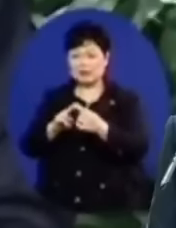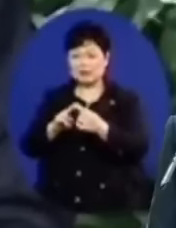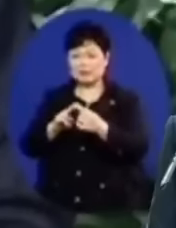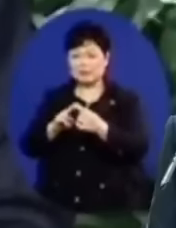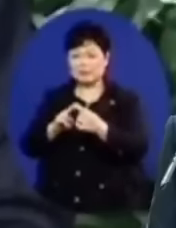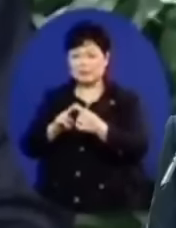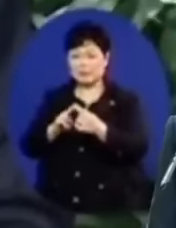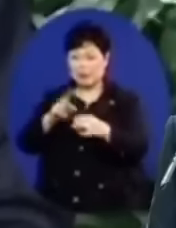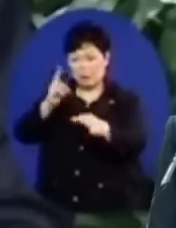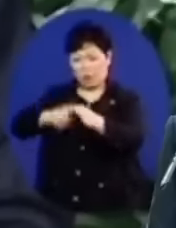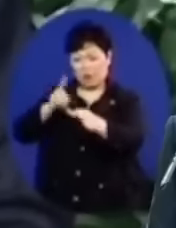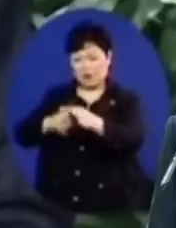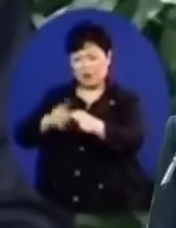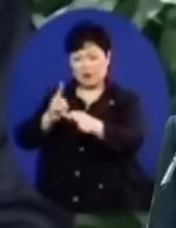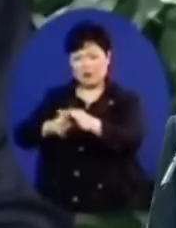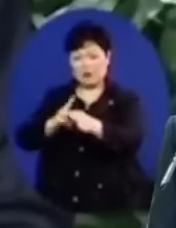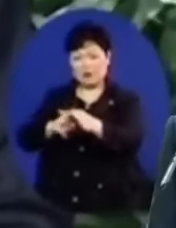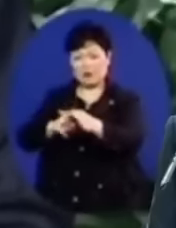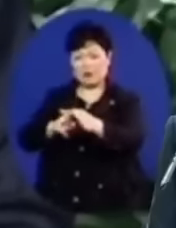보리가